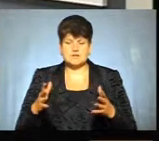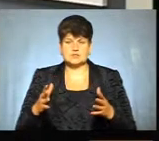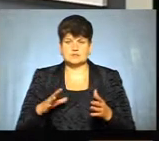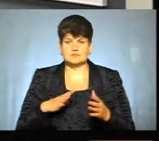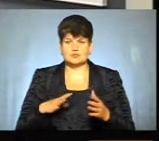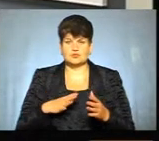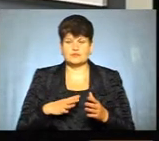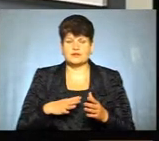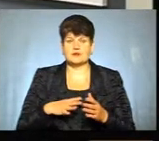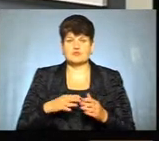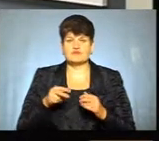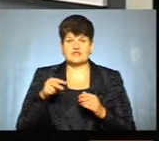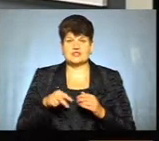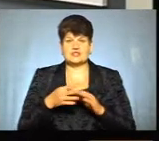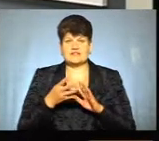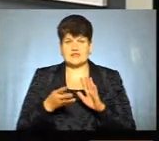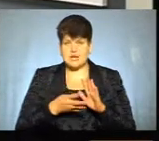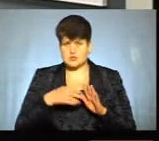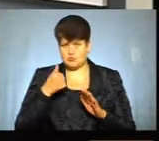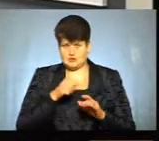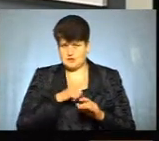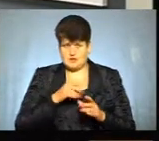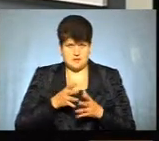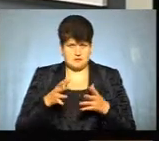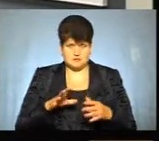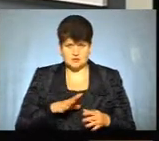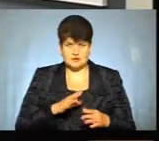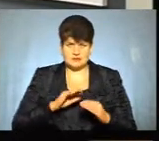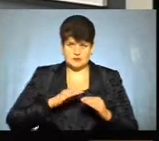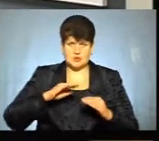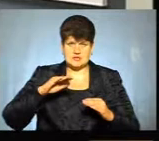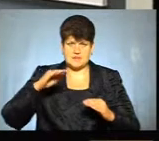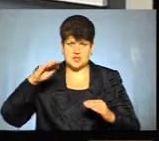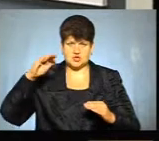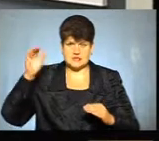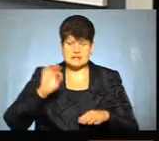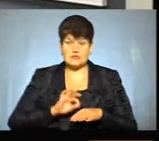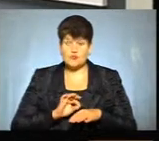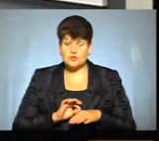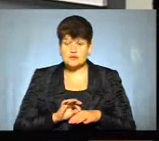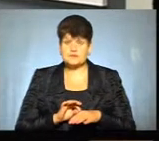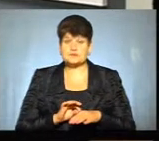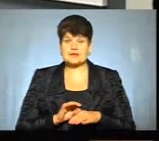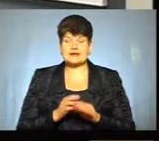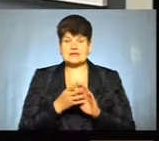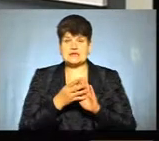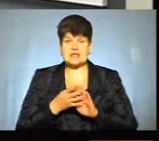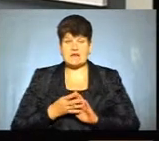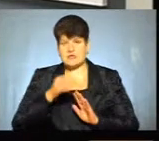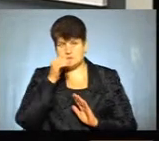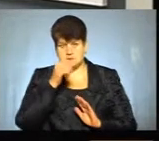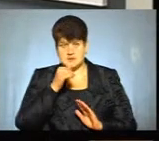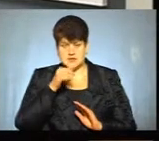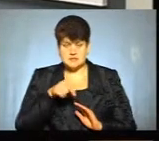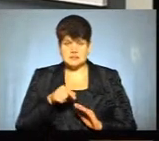у 2019 році. У нас пішло таке наростання захворюваності, і за 9 місяців у